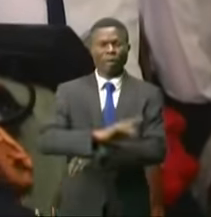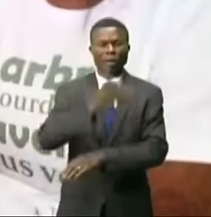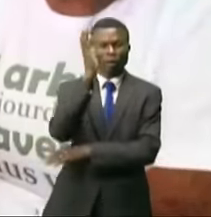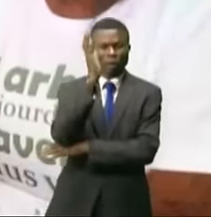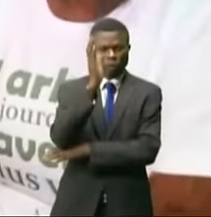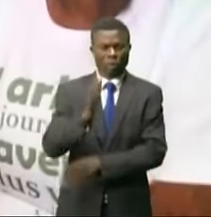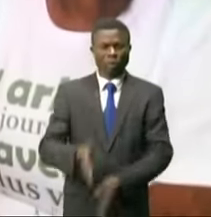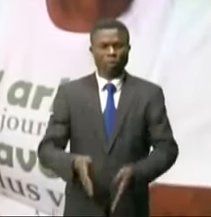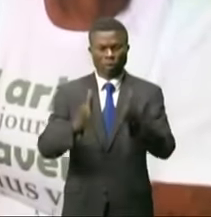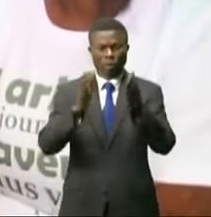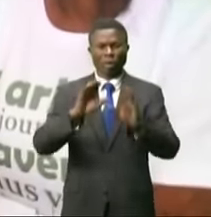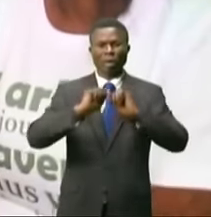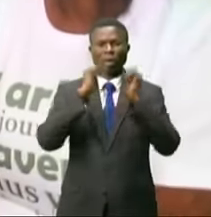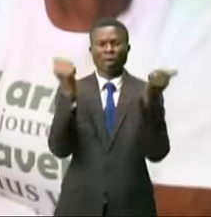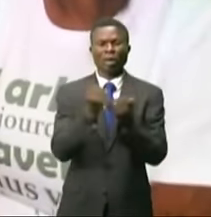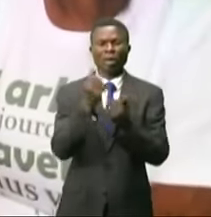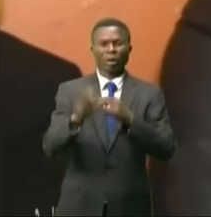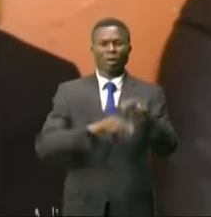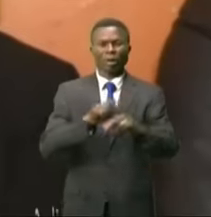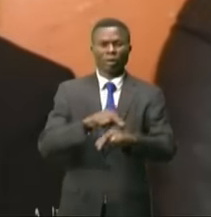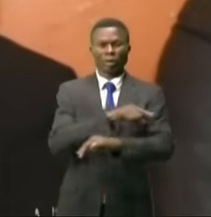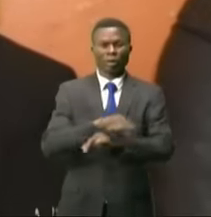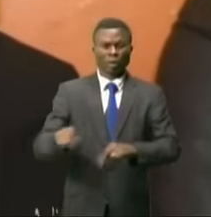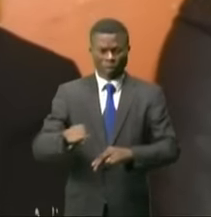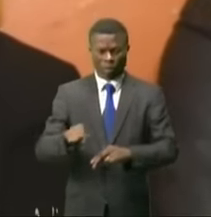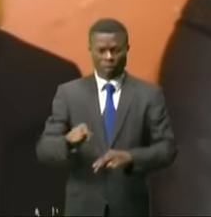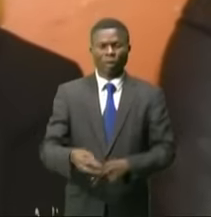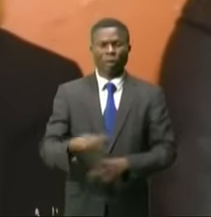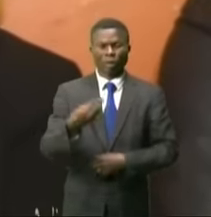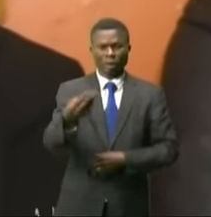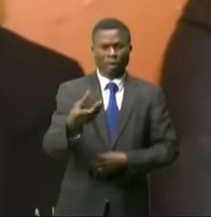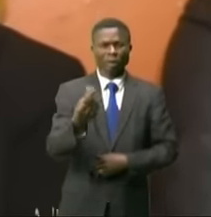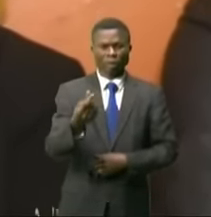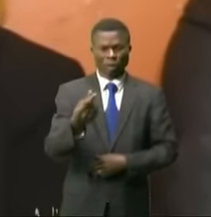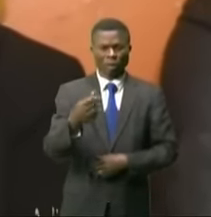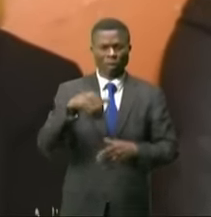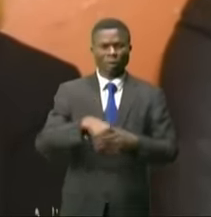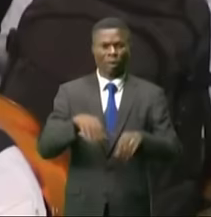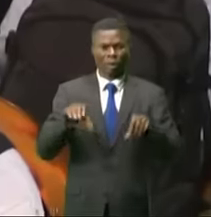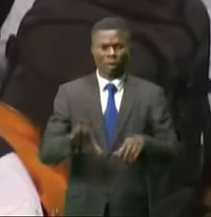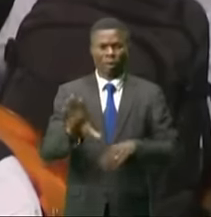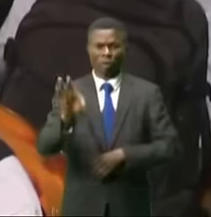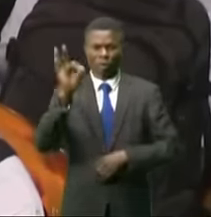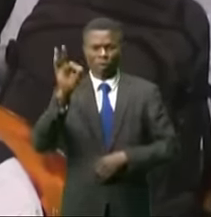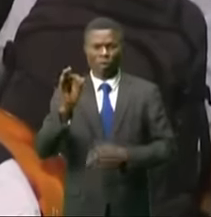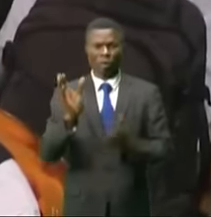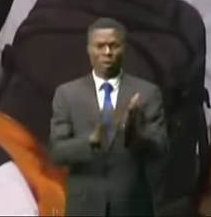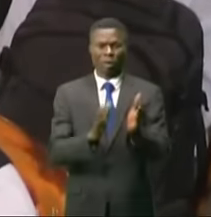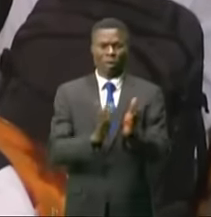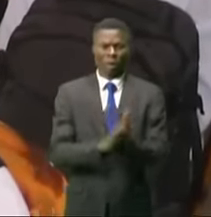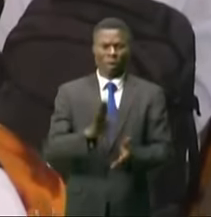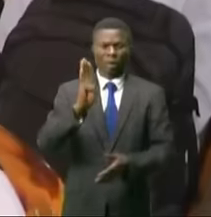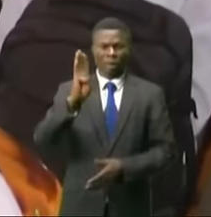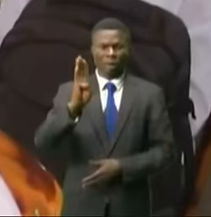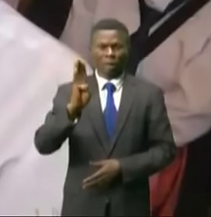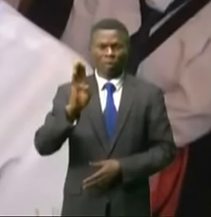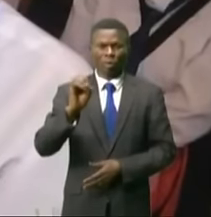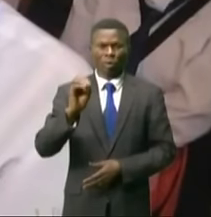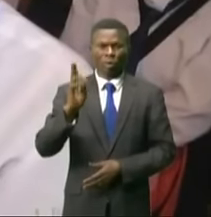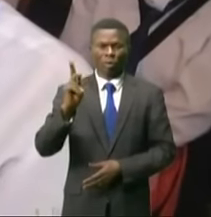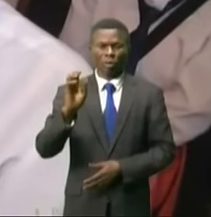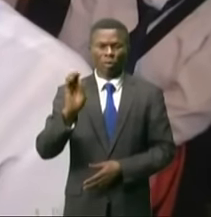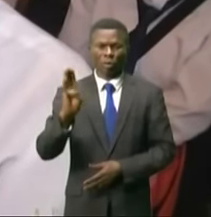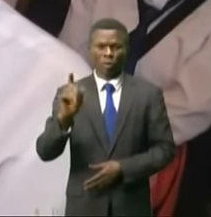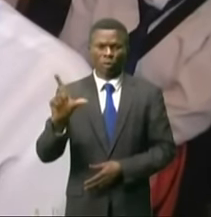journée, l'Association nationale des institutions des microfinances en RDC a choisi l'Institut Bobo-Kolli, cadre